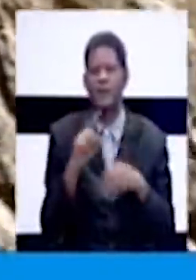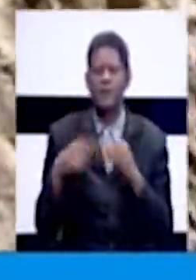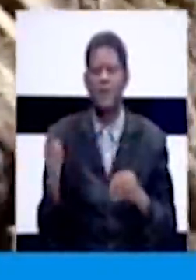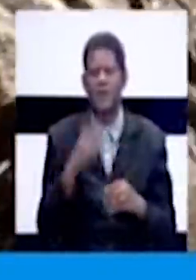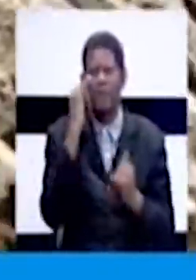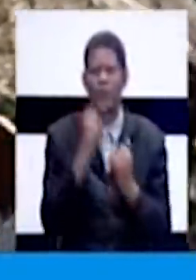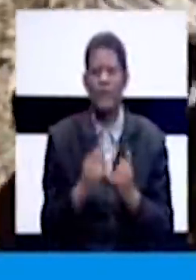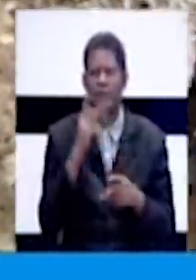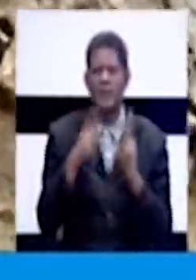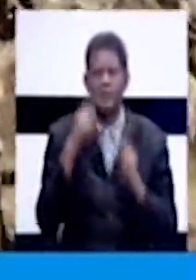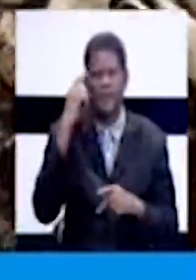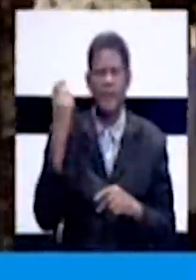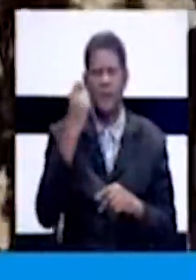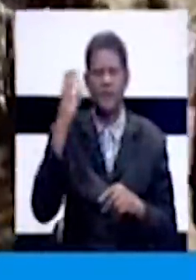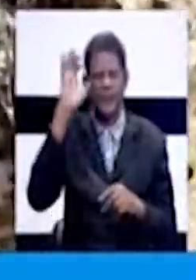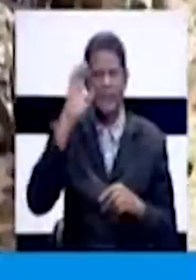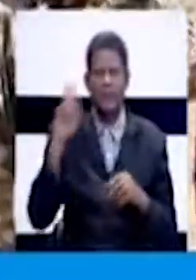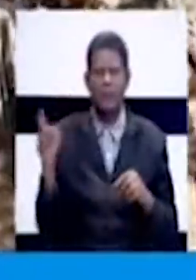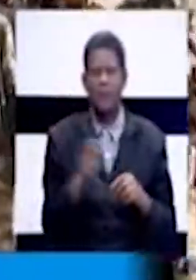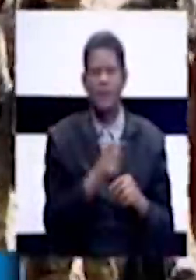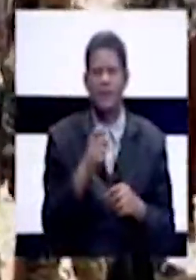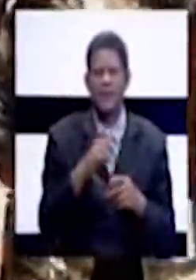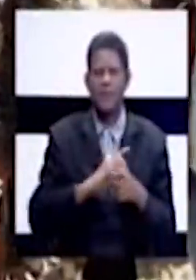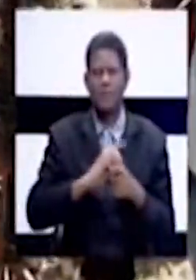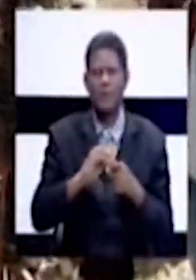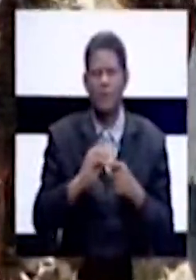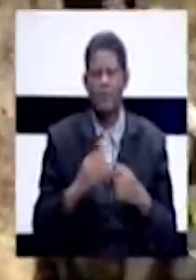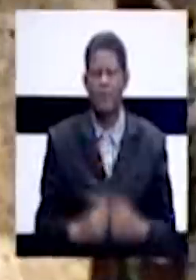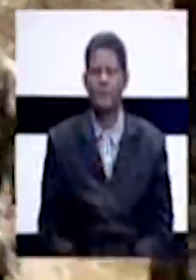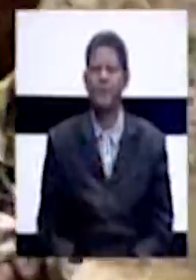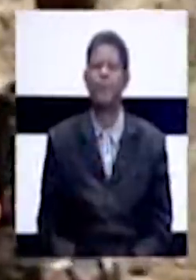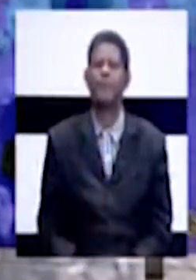ትግራይ ተዓዋታይነቱ ናይ ግድን ምዃኑን ኣስሚሮምሎም